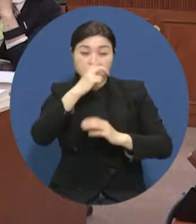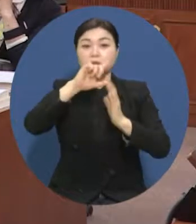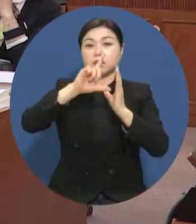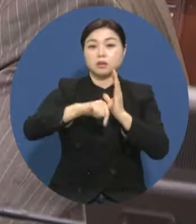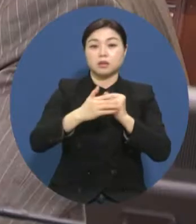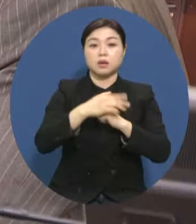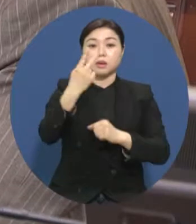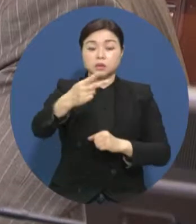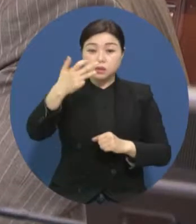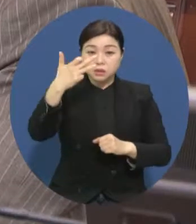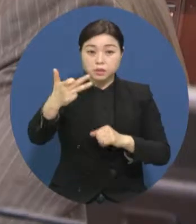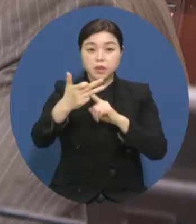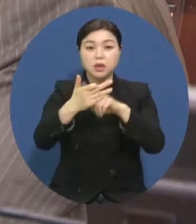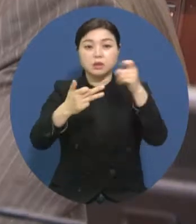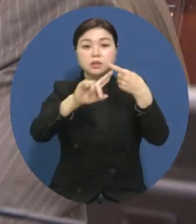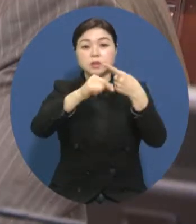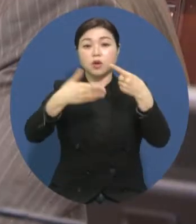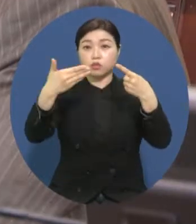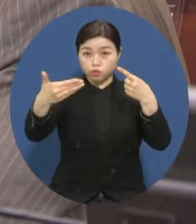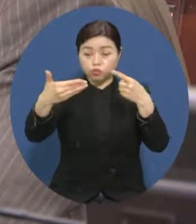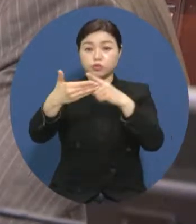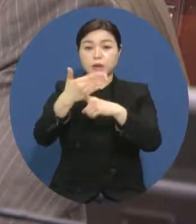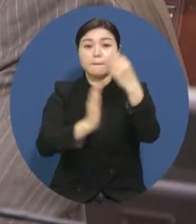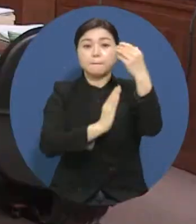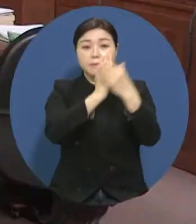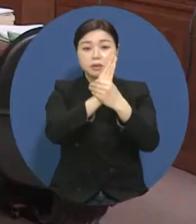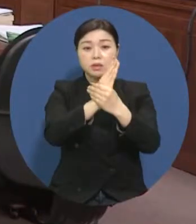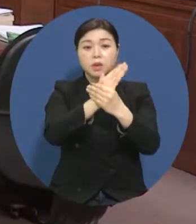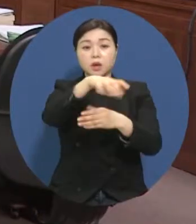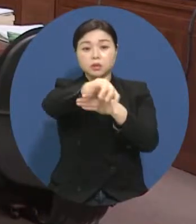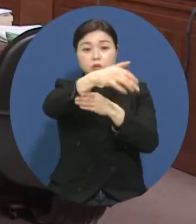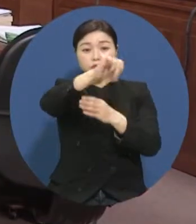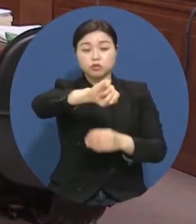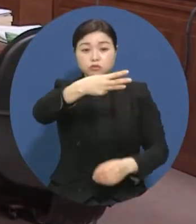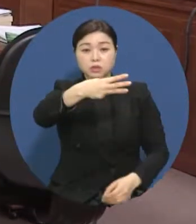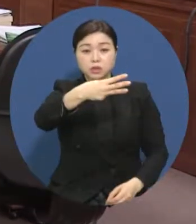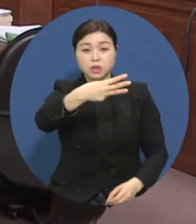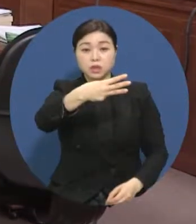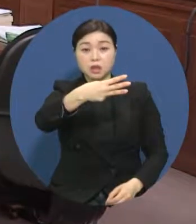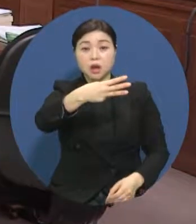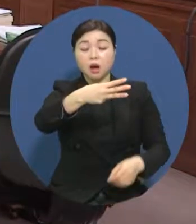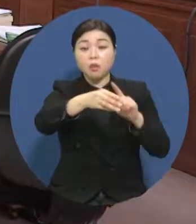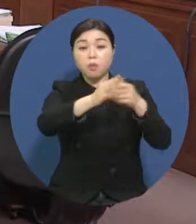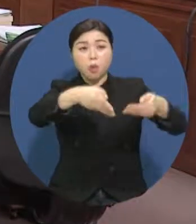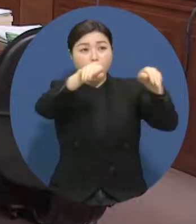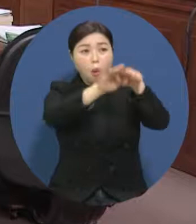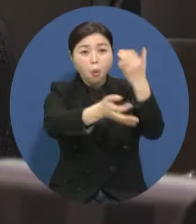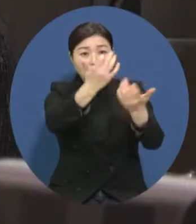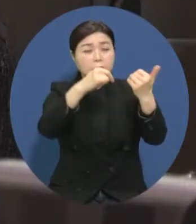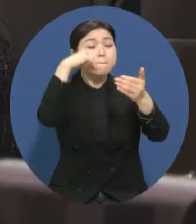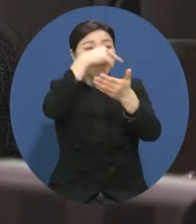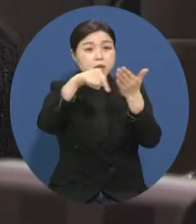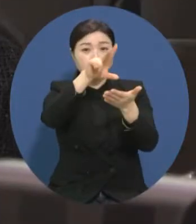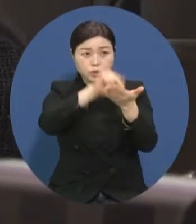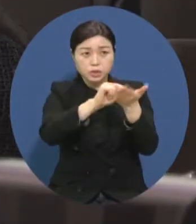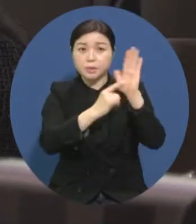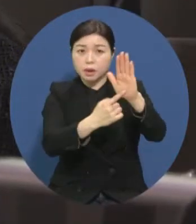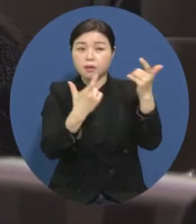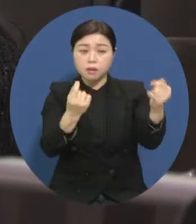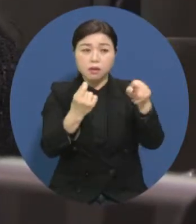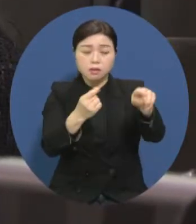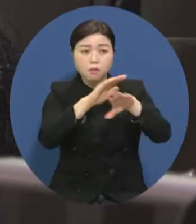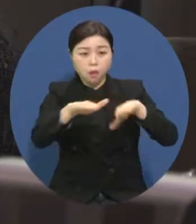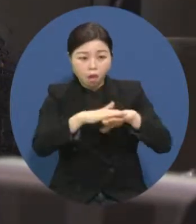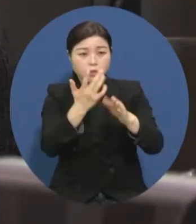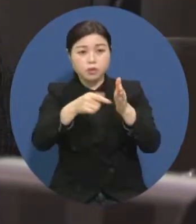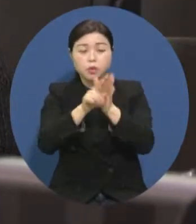2018년 11월 9일 발생한 종로구 9.1 고시원 화재 피해자 대책의 문제점을 지적하고 실효성 있는 대책을